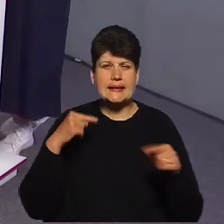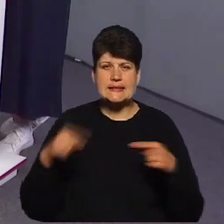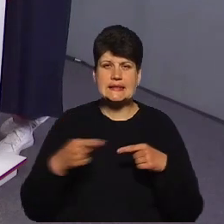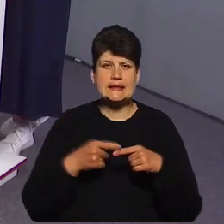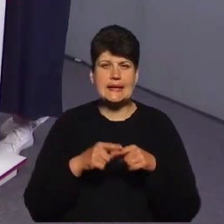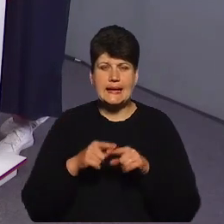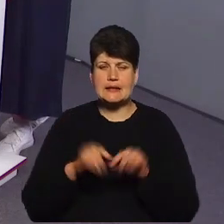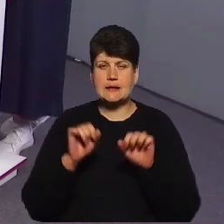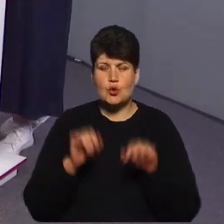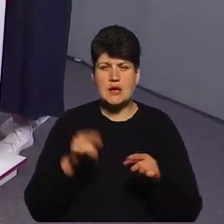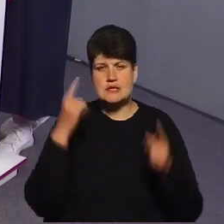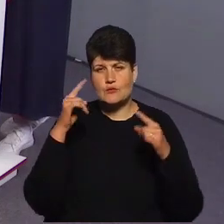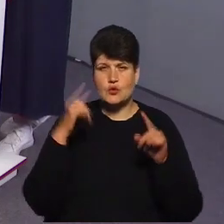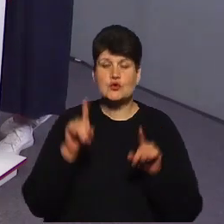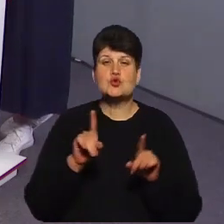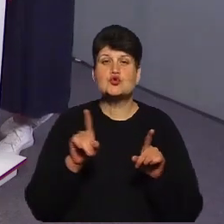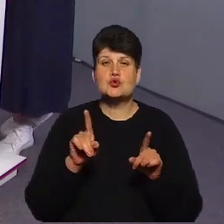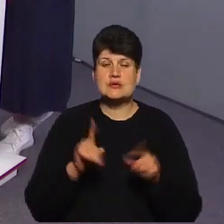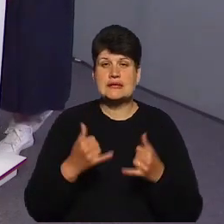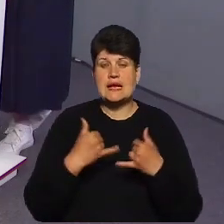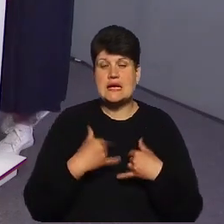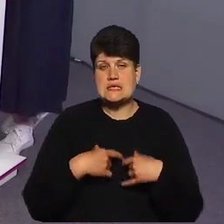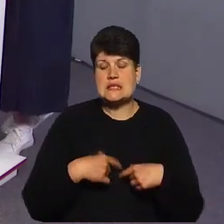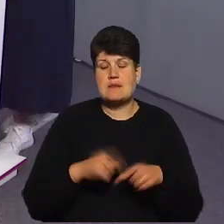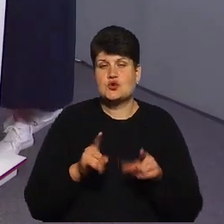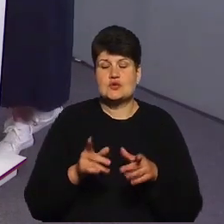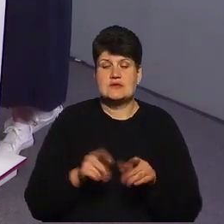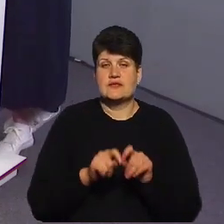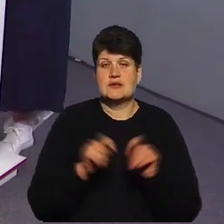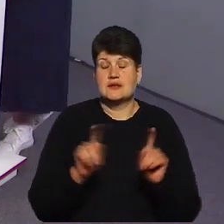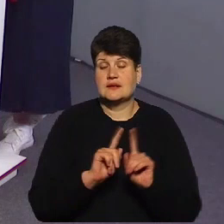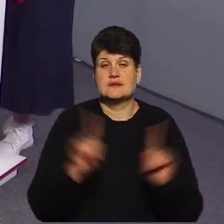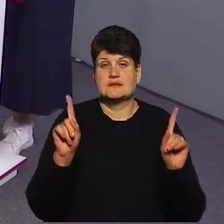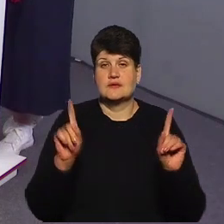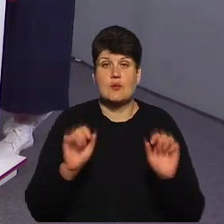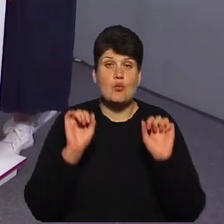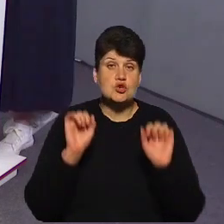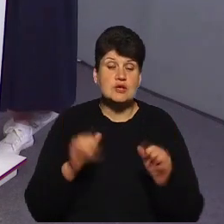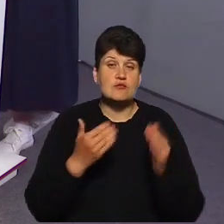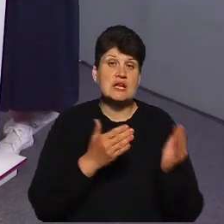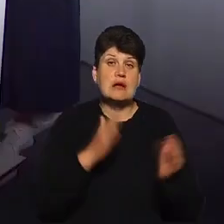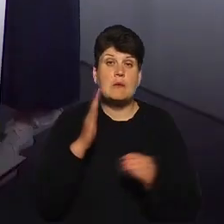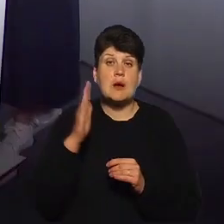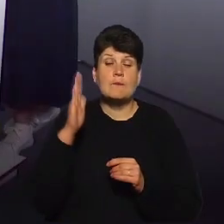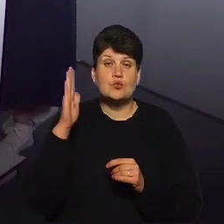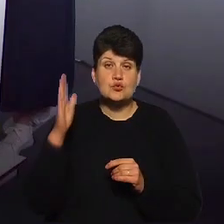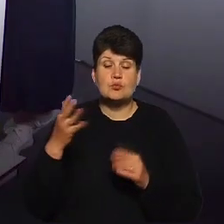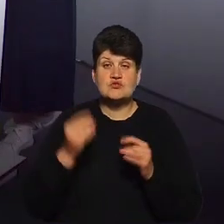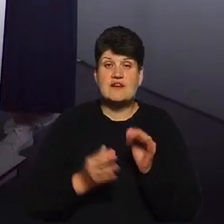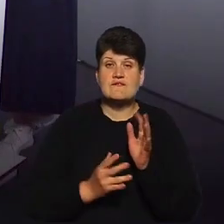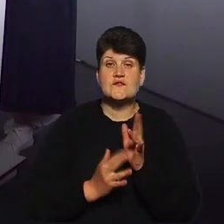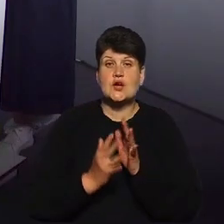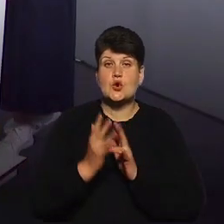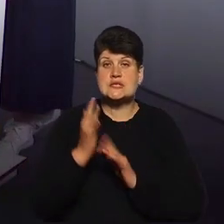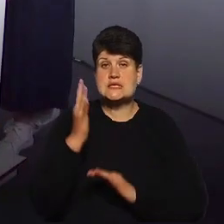створювати щось. Тобто, відкрити на розвиток, себе, можливо, так, якусь течію в мистецтві. Так, так, можливо, вони в майбутньому там вже виростають юні